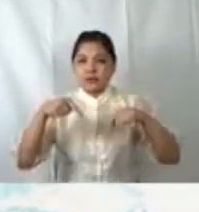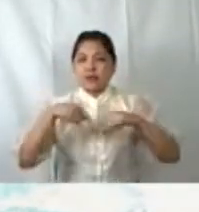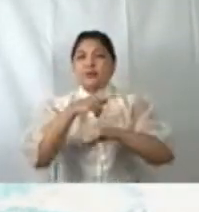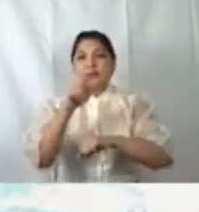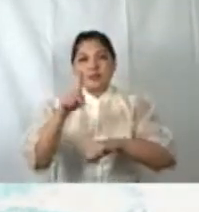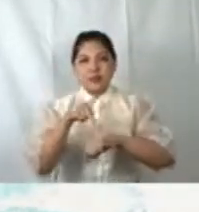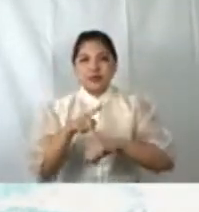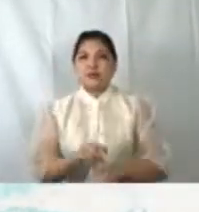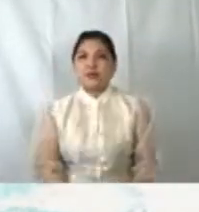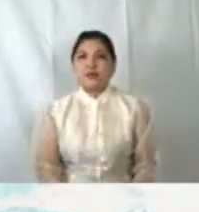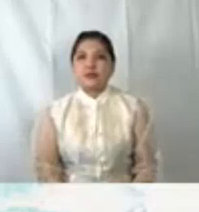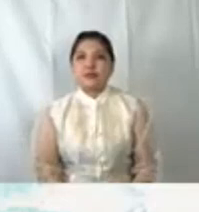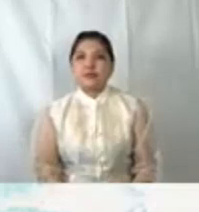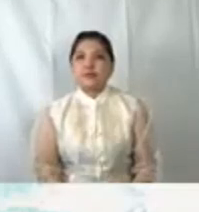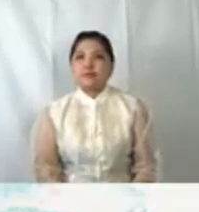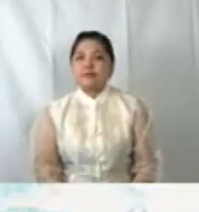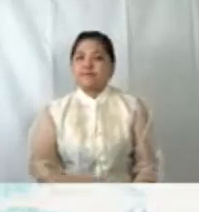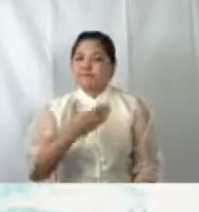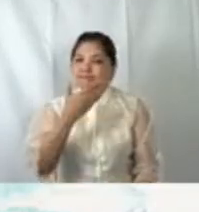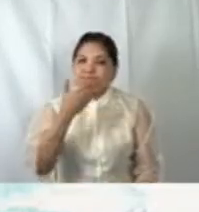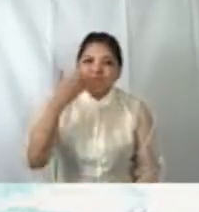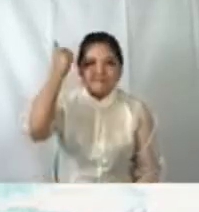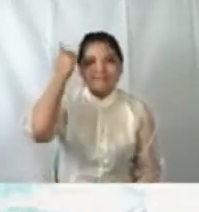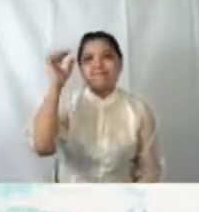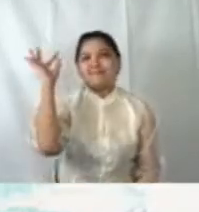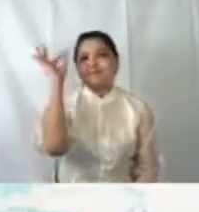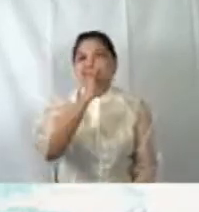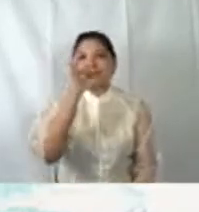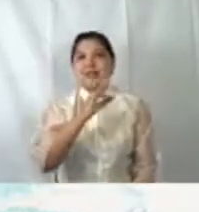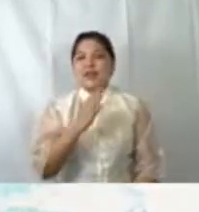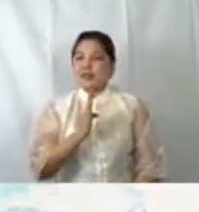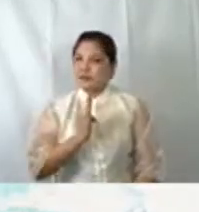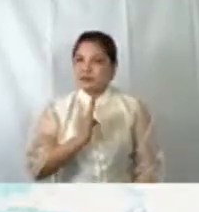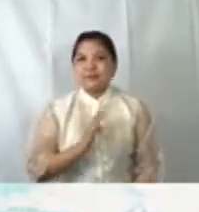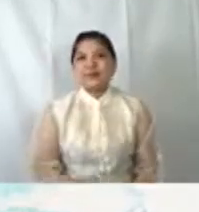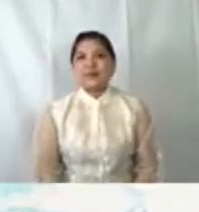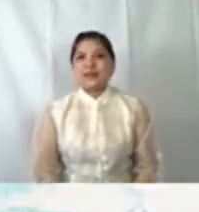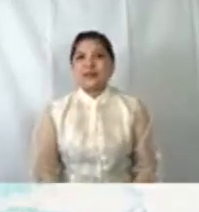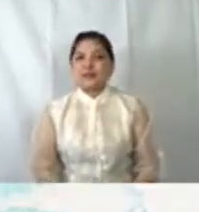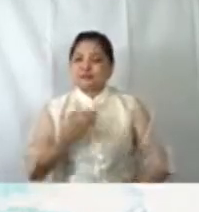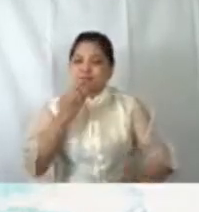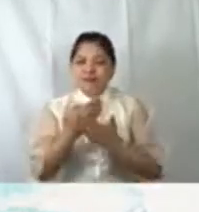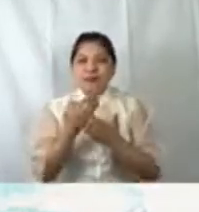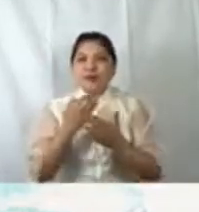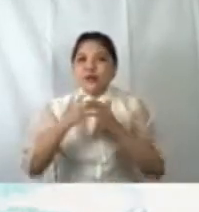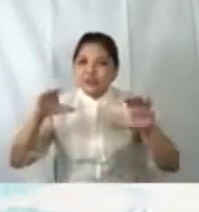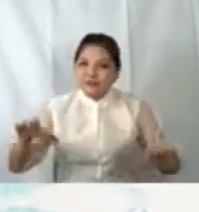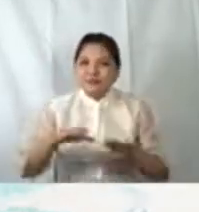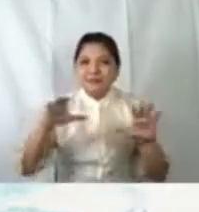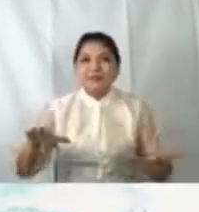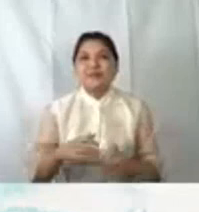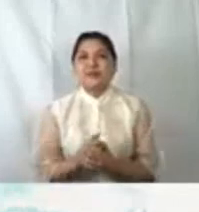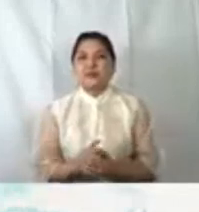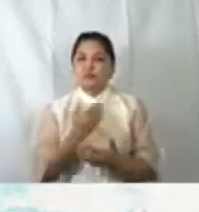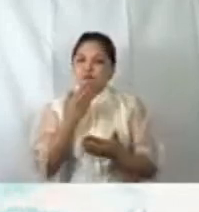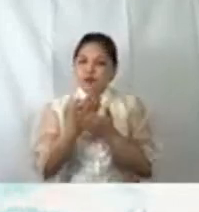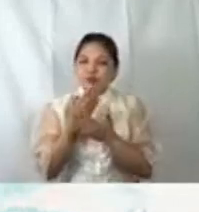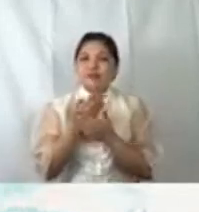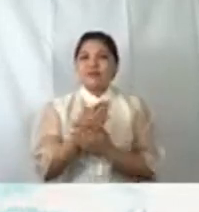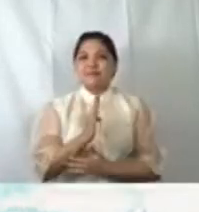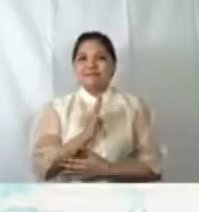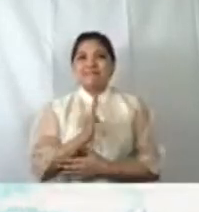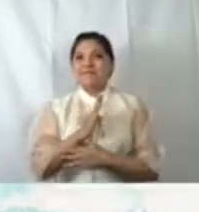sa pagiging pinakamabuting Pilipino, pinakamabuting manggagawa, pinakamabuting guro na pwede nating